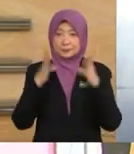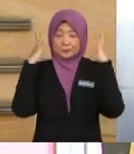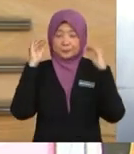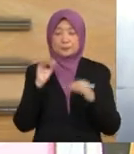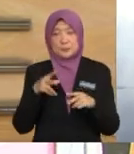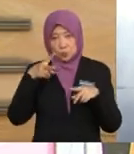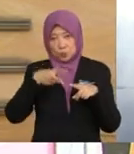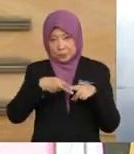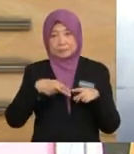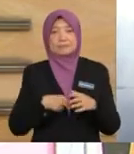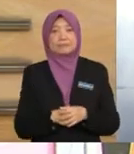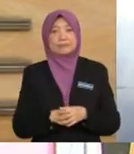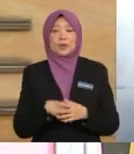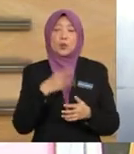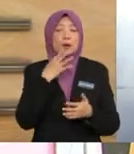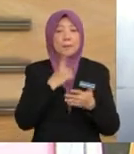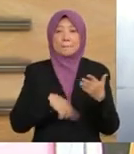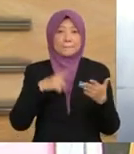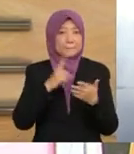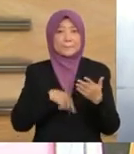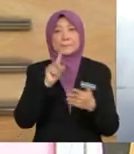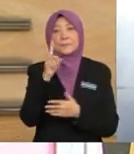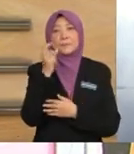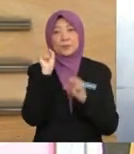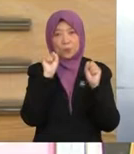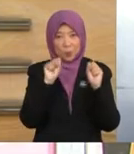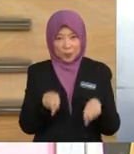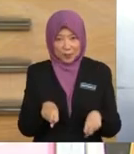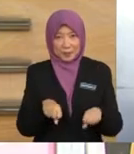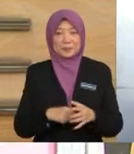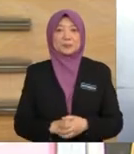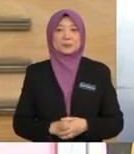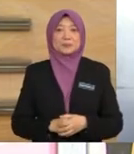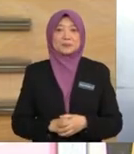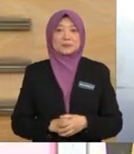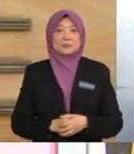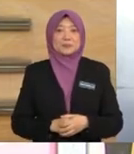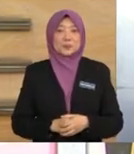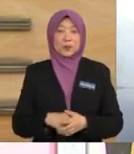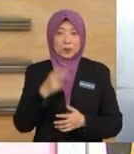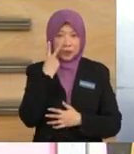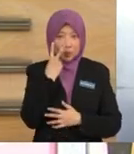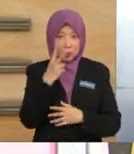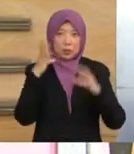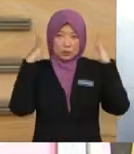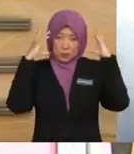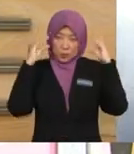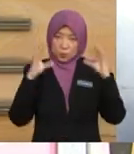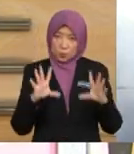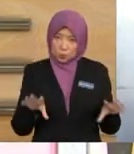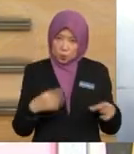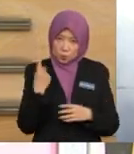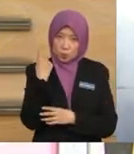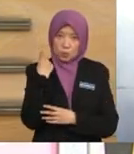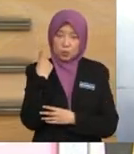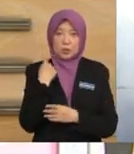Rina. Boleh kan cikgu warna apa saja? Boleh. Okey. Okey. Tengok cikgu buat ya. Cikgu buat, kita mulakan